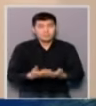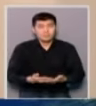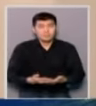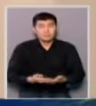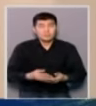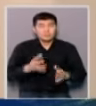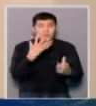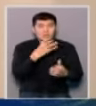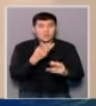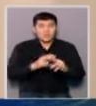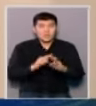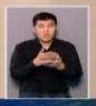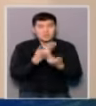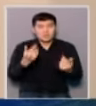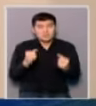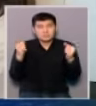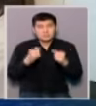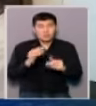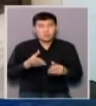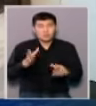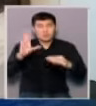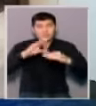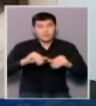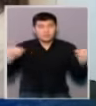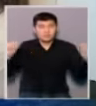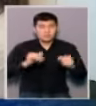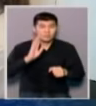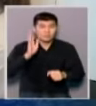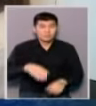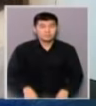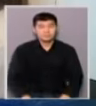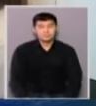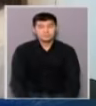Ауа температурасы құбылмалы. Күндіз жылы, кешқұрым қоңыр салқын болады.